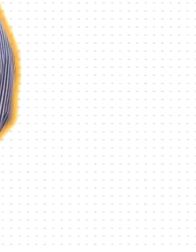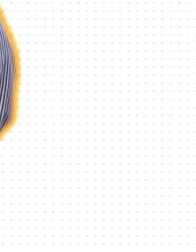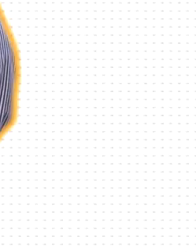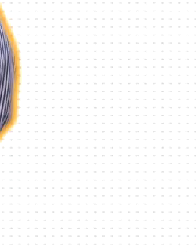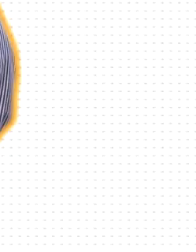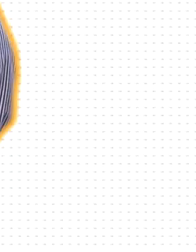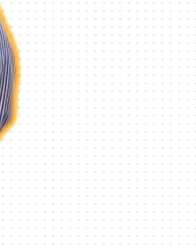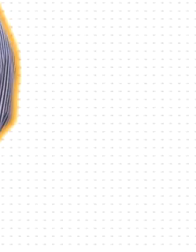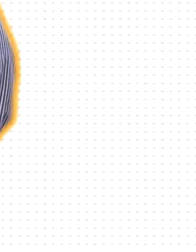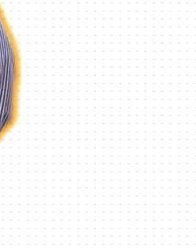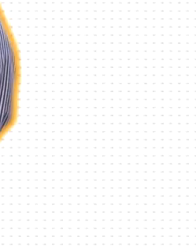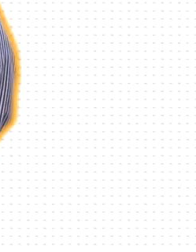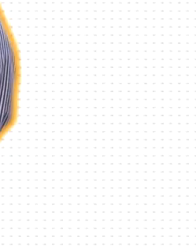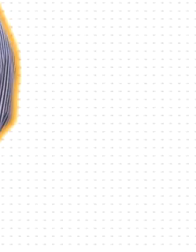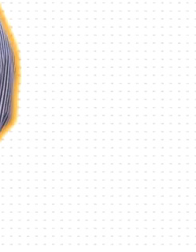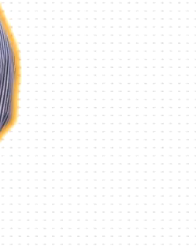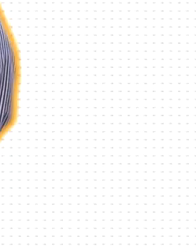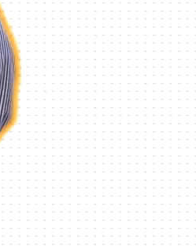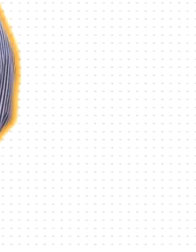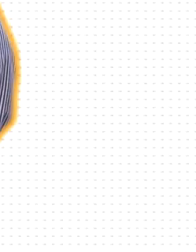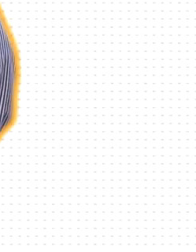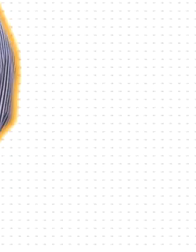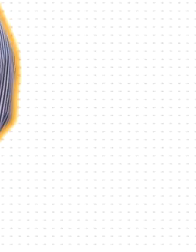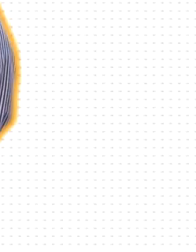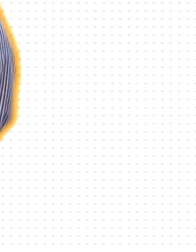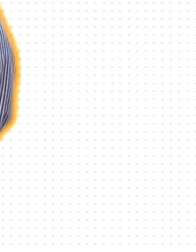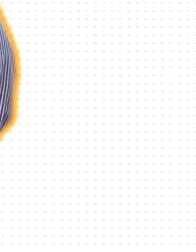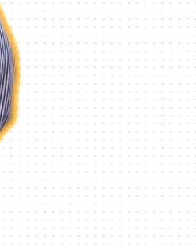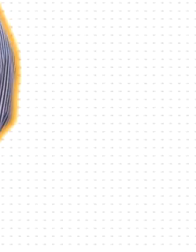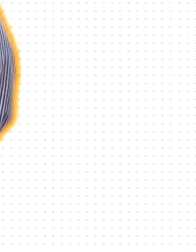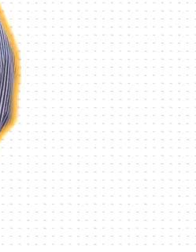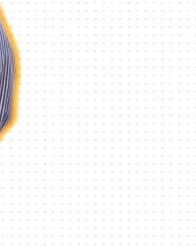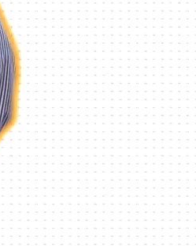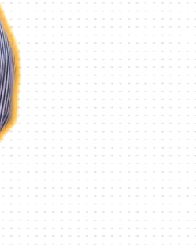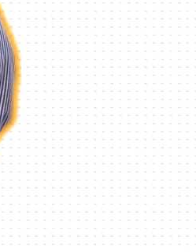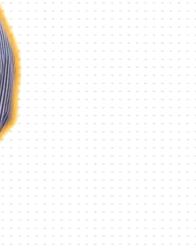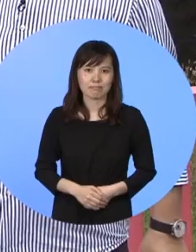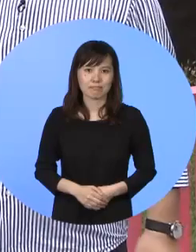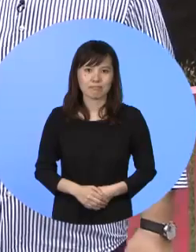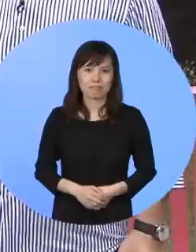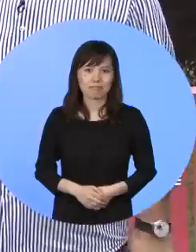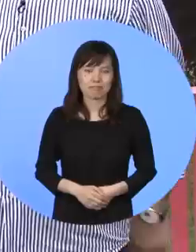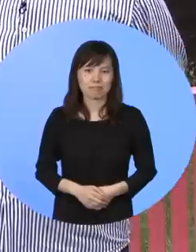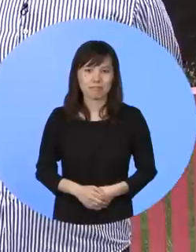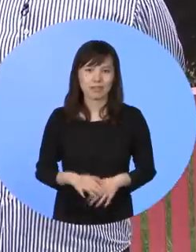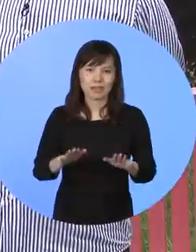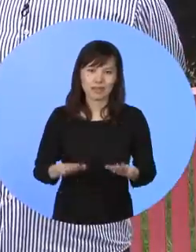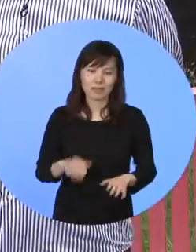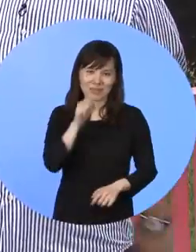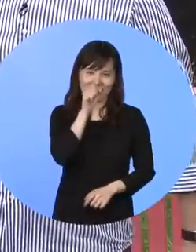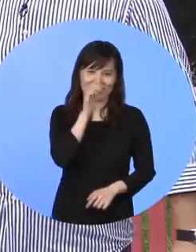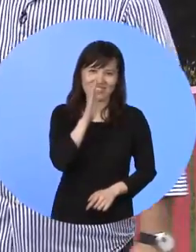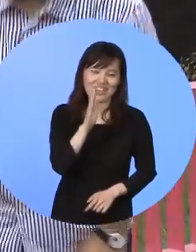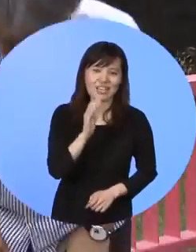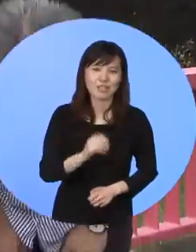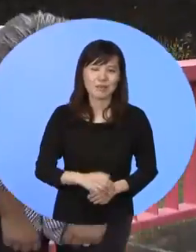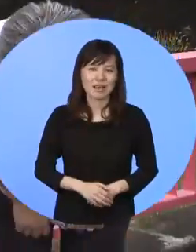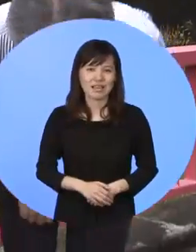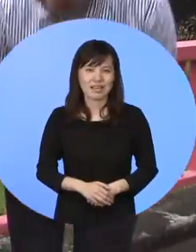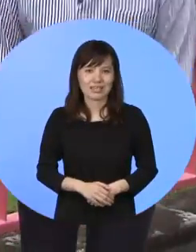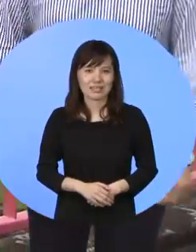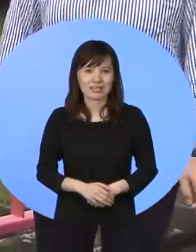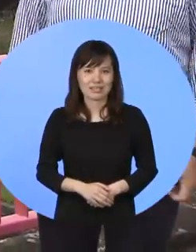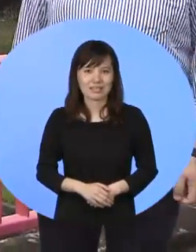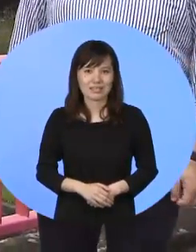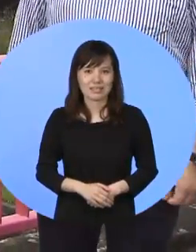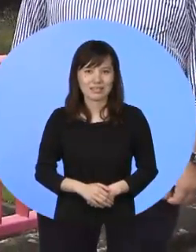井武さん、助っ人男児人の吉永健一さんの3人です。では今日もよろしくお願いします。 お願いします